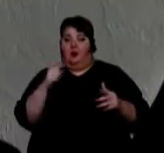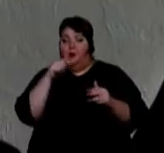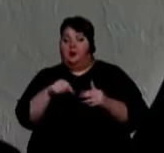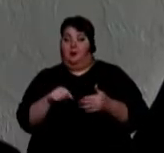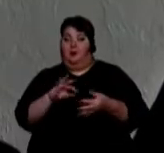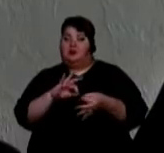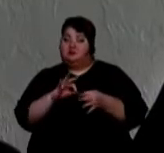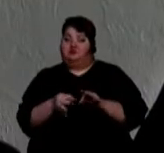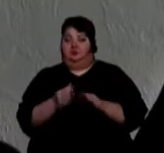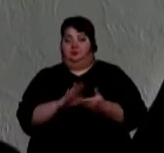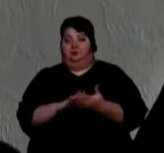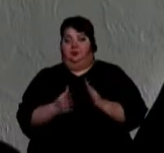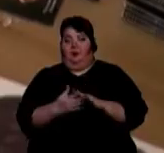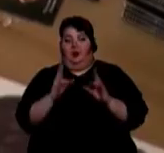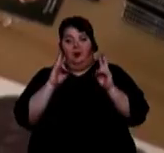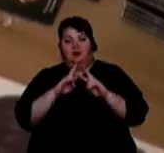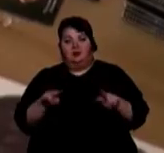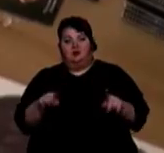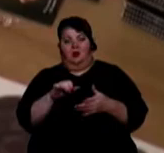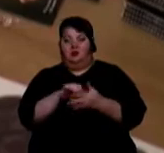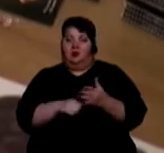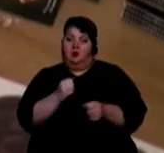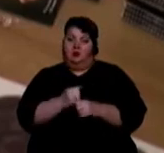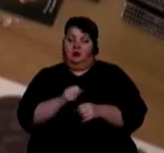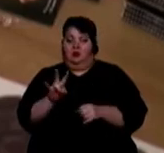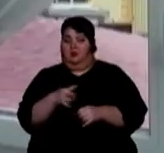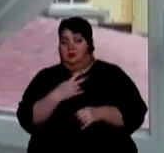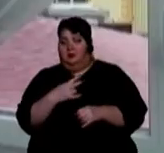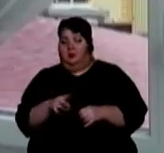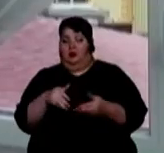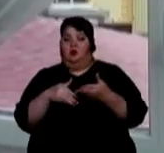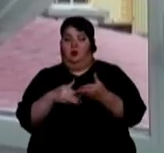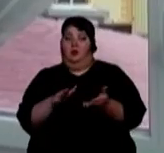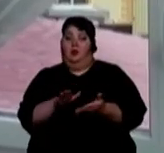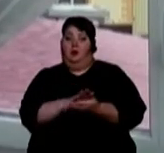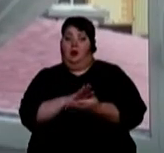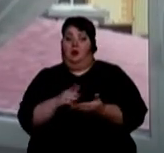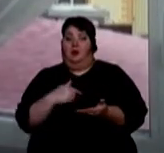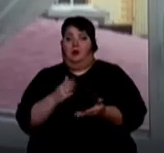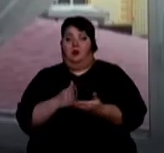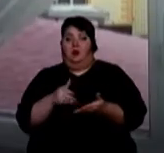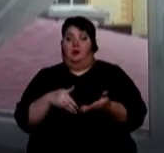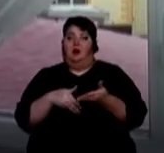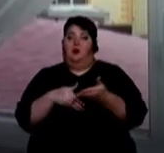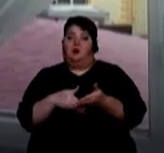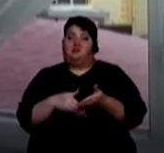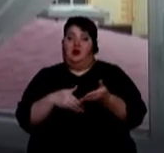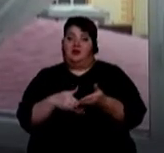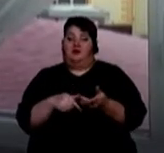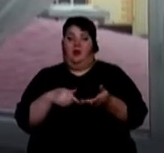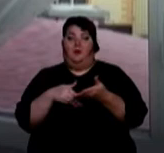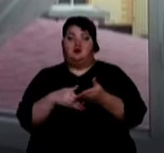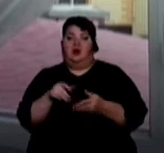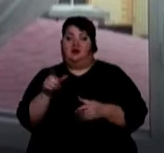скруту або не знають, чи виношувати свою дитину, допомагають безплатно. Ми існуємо на